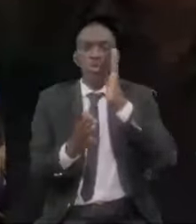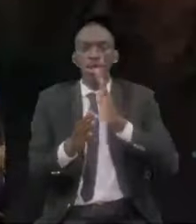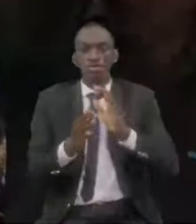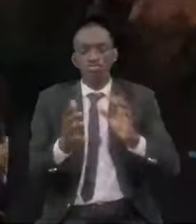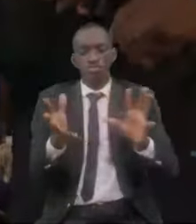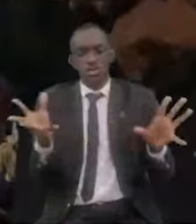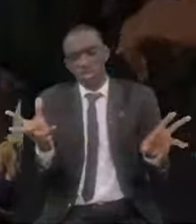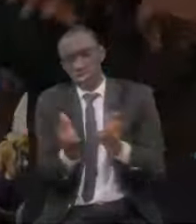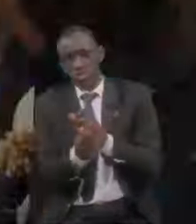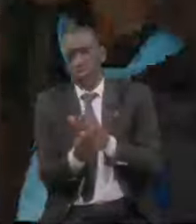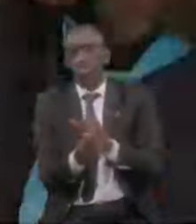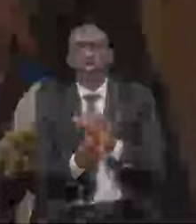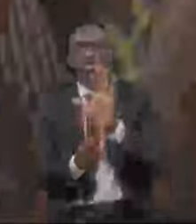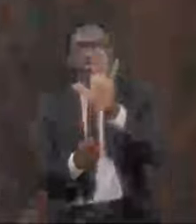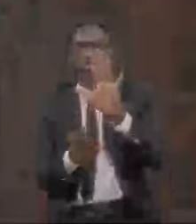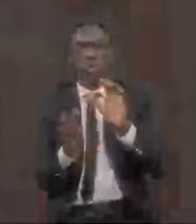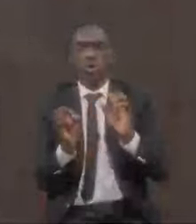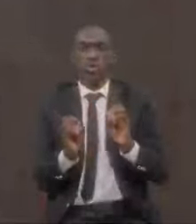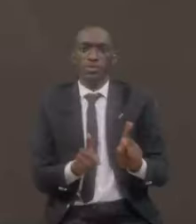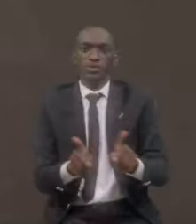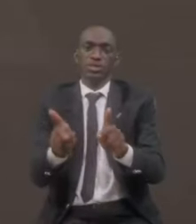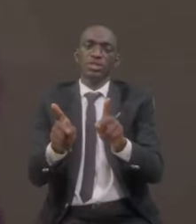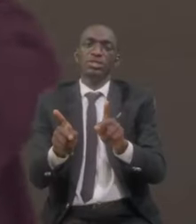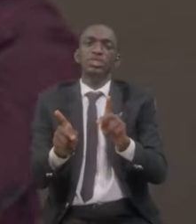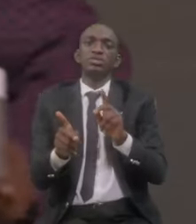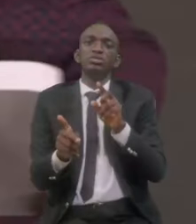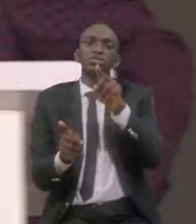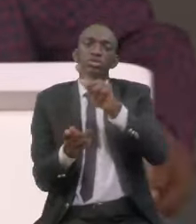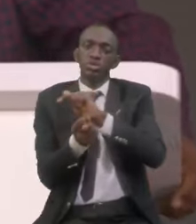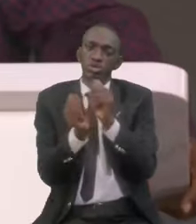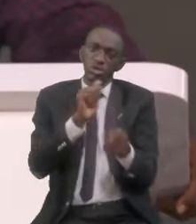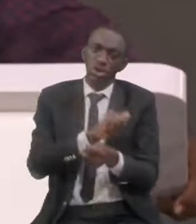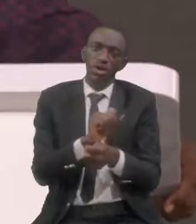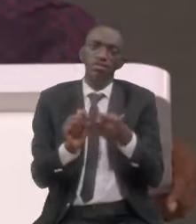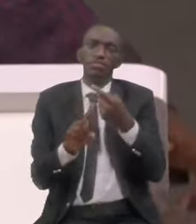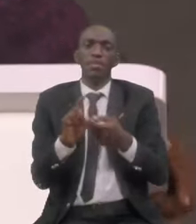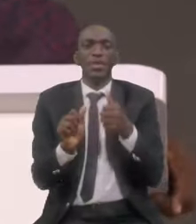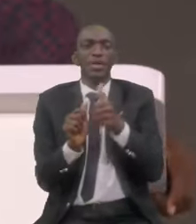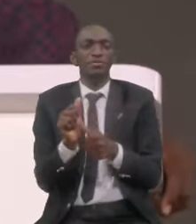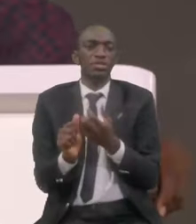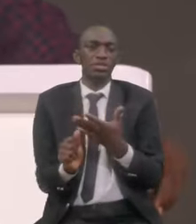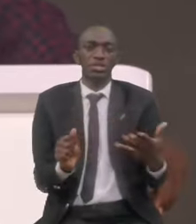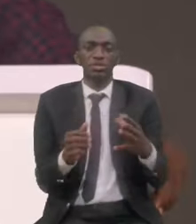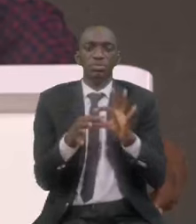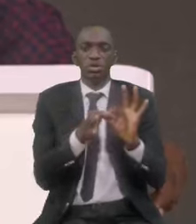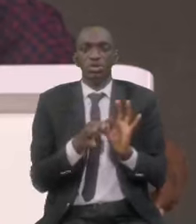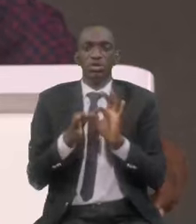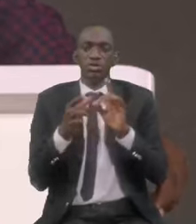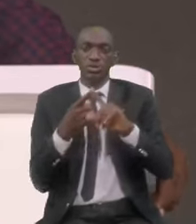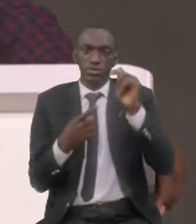ruiner tes chances. Tu te détournes de tout ce qui est de Satan dans la société.